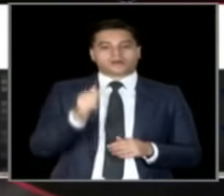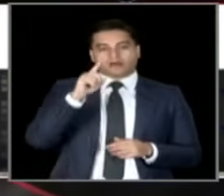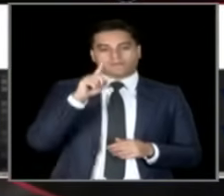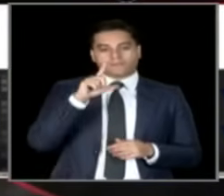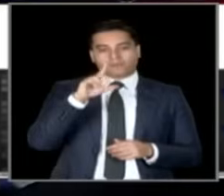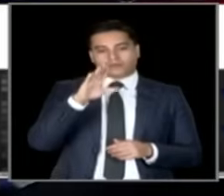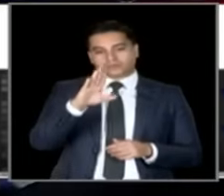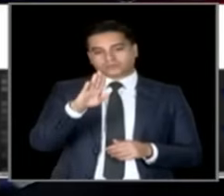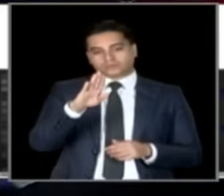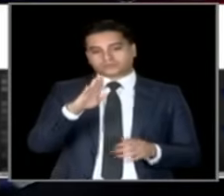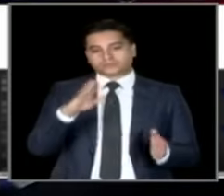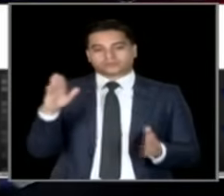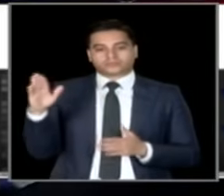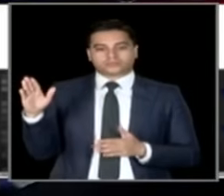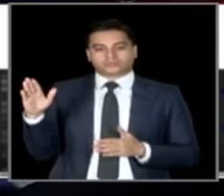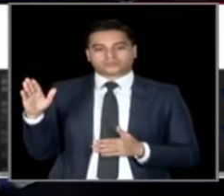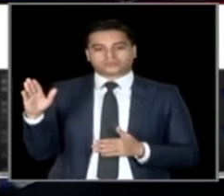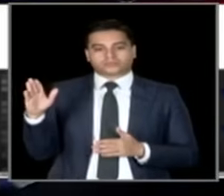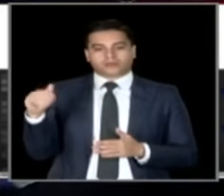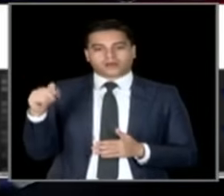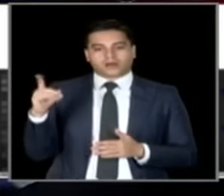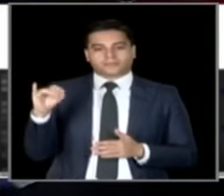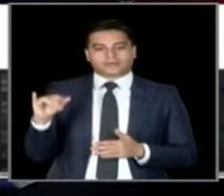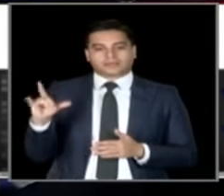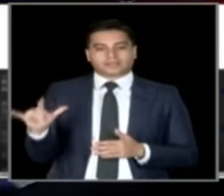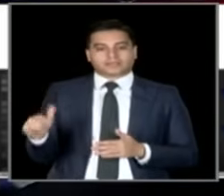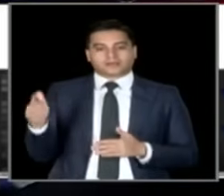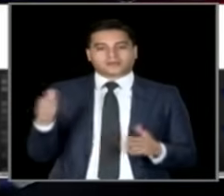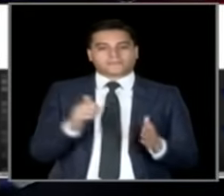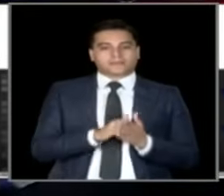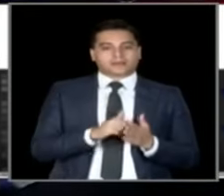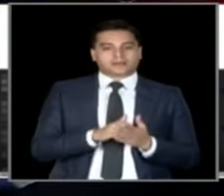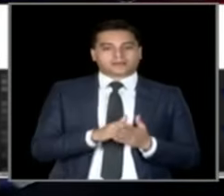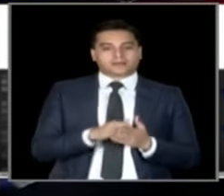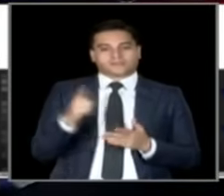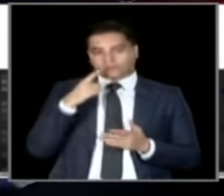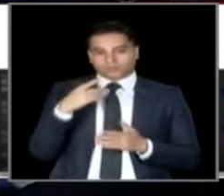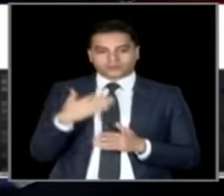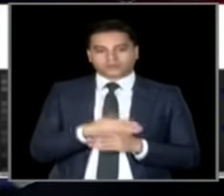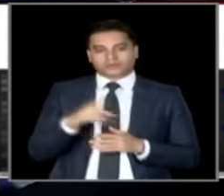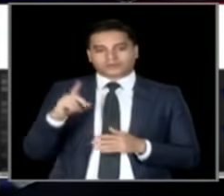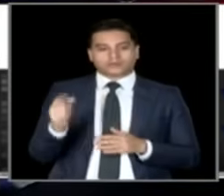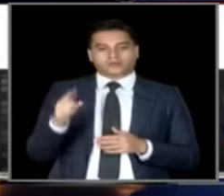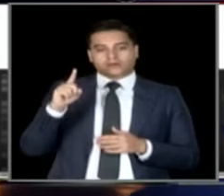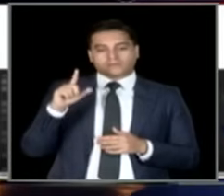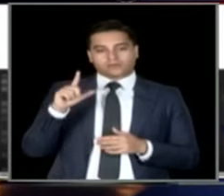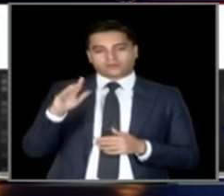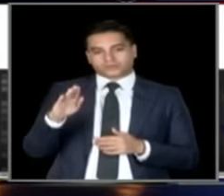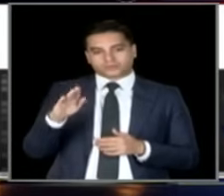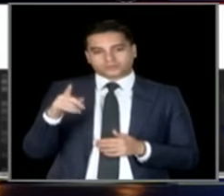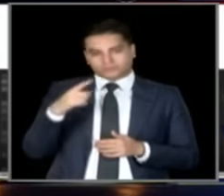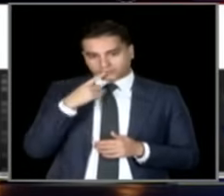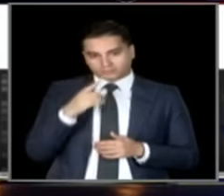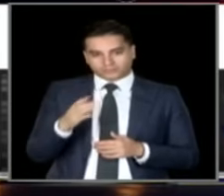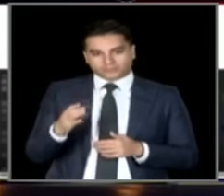أرمينيا الصغرى، بيت المقدس. إحنا كاتبين إجابة الأول، كانت إجابة الثانية اللي هي طرابلس. إن شاء الله صح. حسن